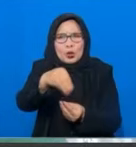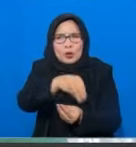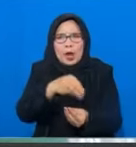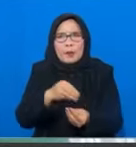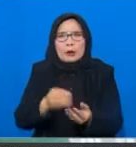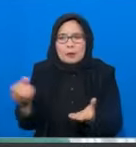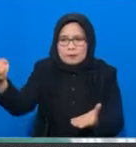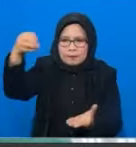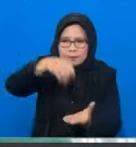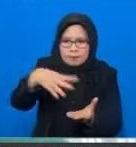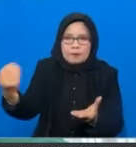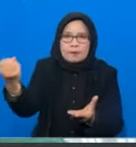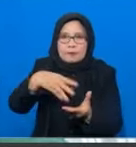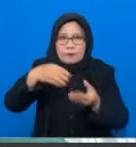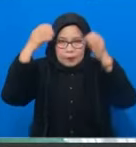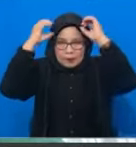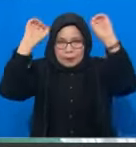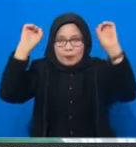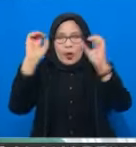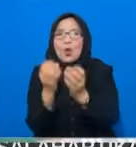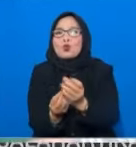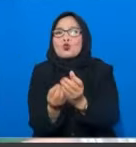pupuk kandang, tanaman ini bisa tumbuh subur.